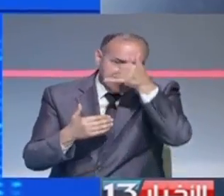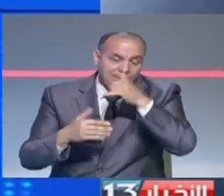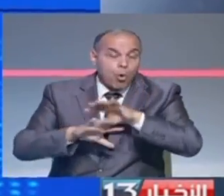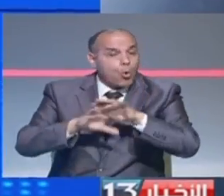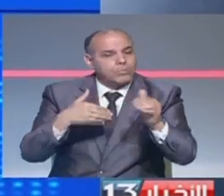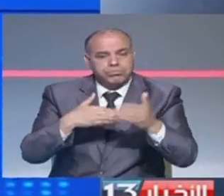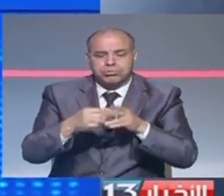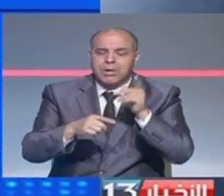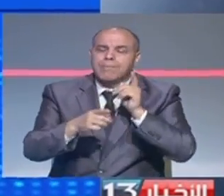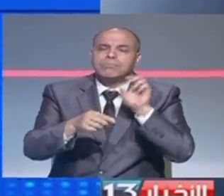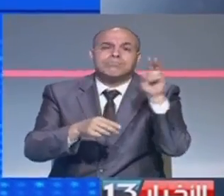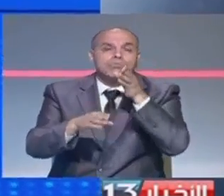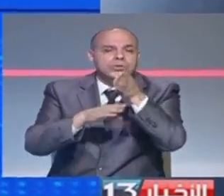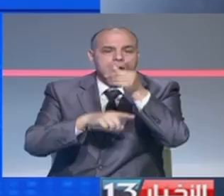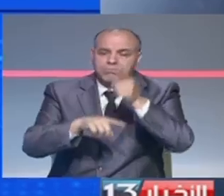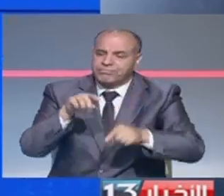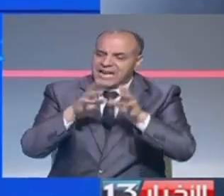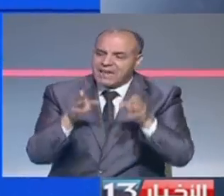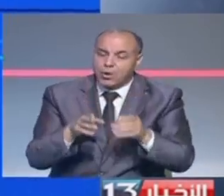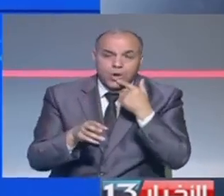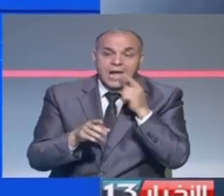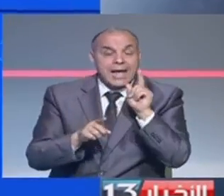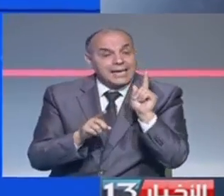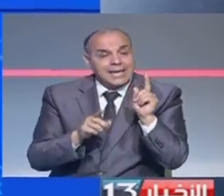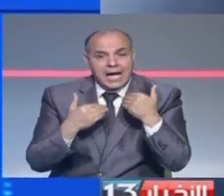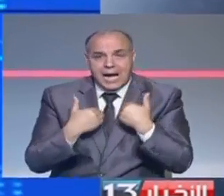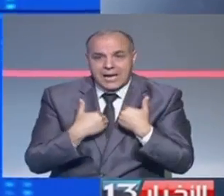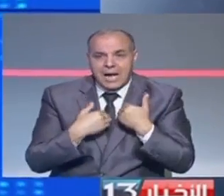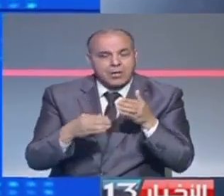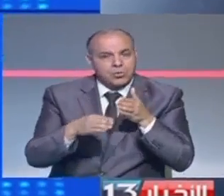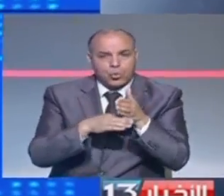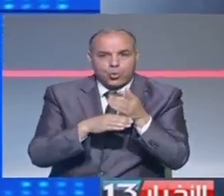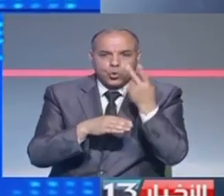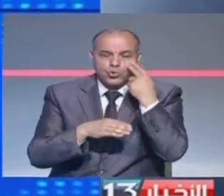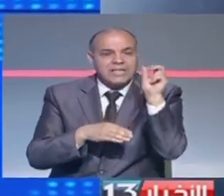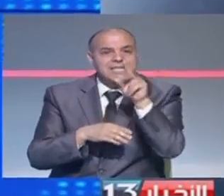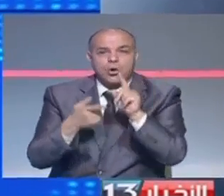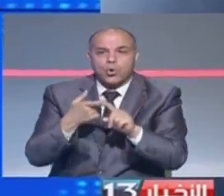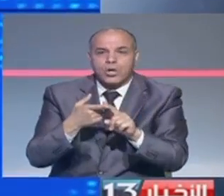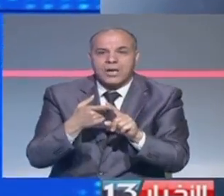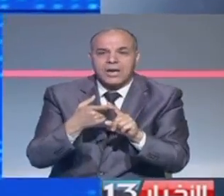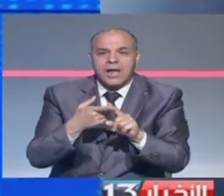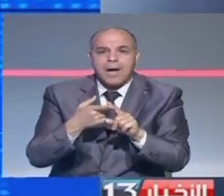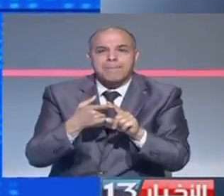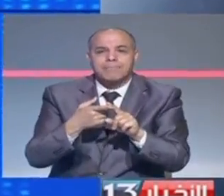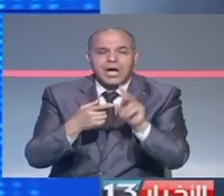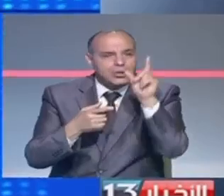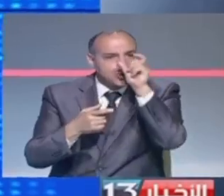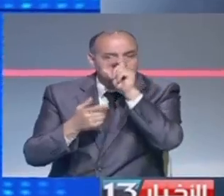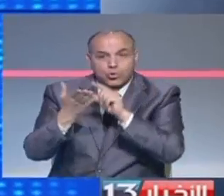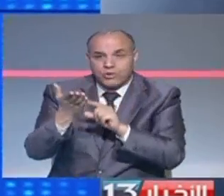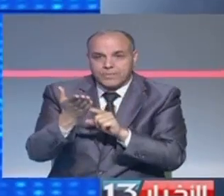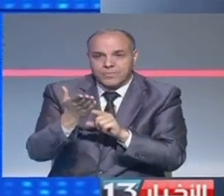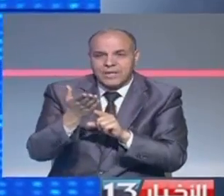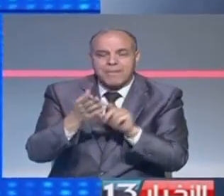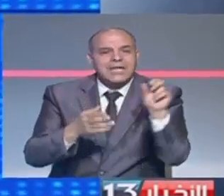ومنعت زيارات مواقعها الاثريه غير اننا سناخذكم في هذه الزياره بما اتيح من الصور وهي